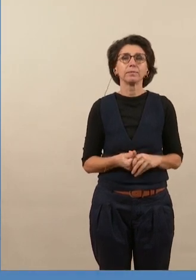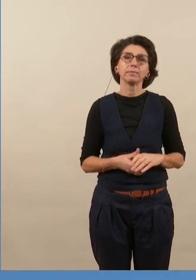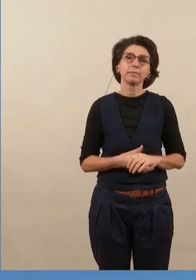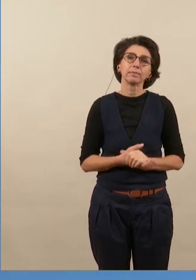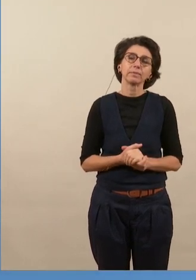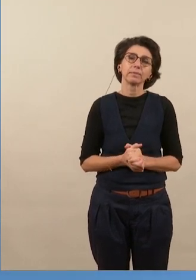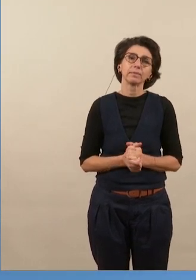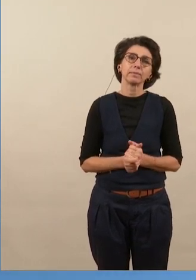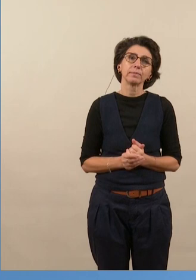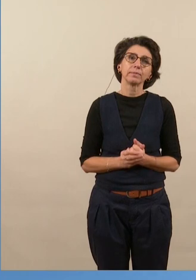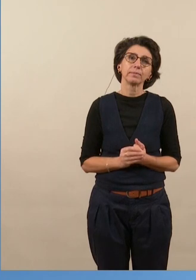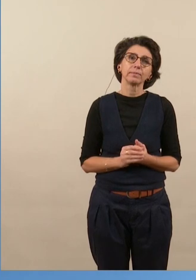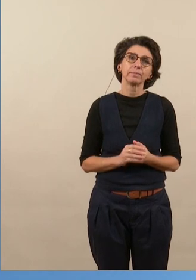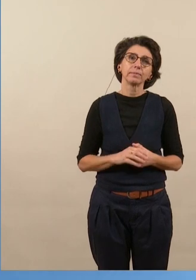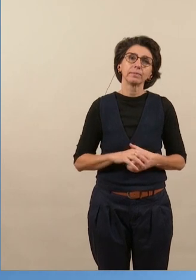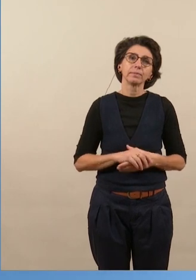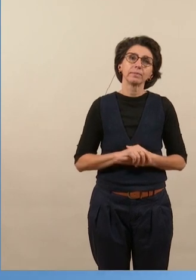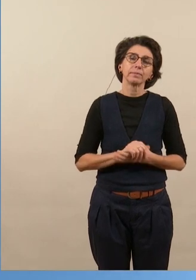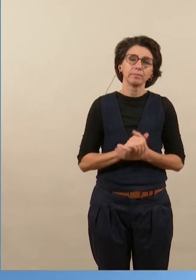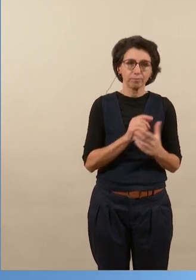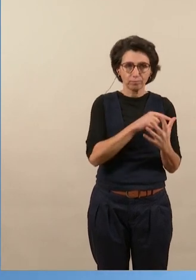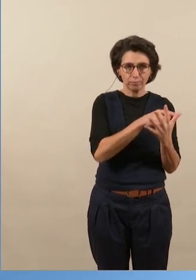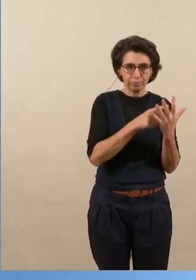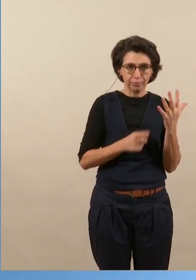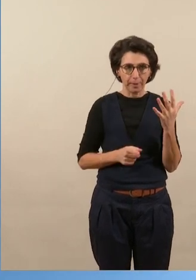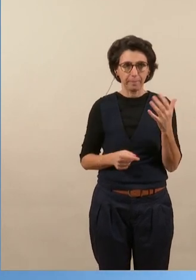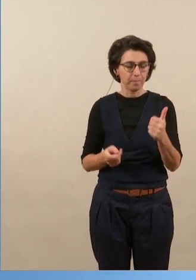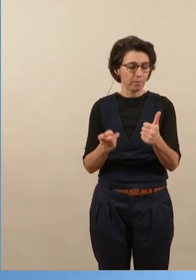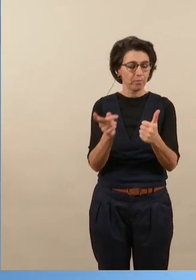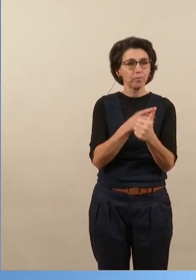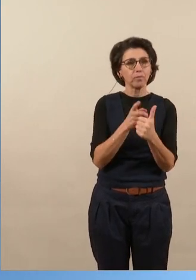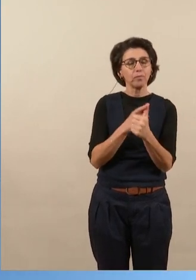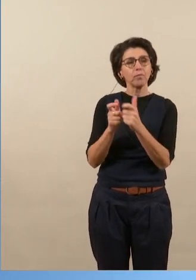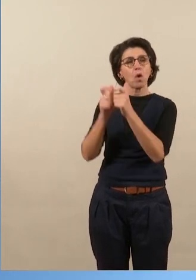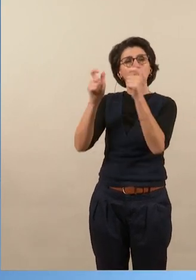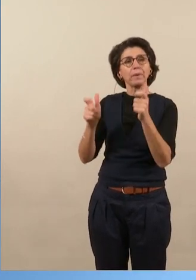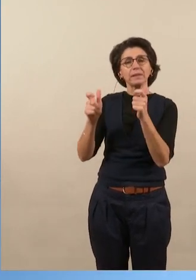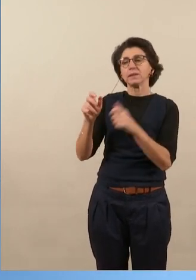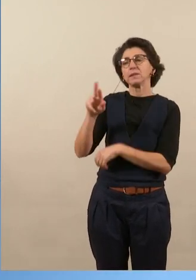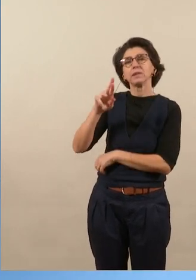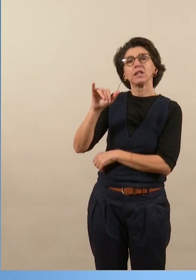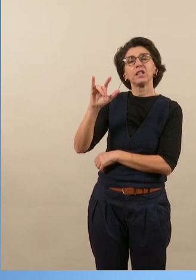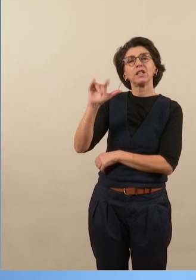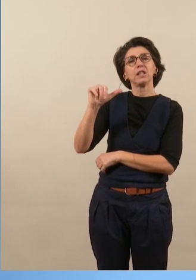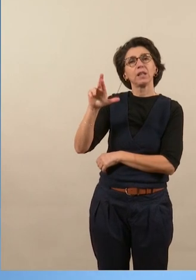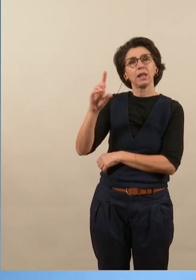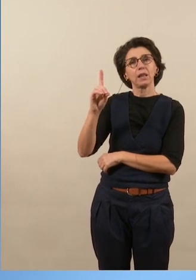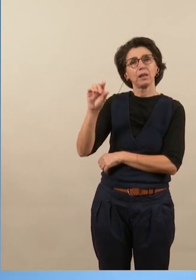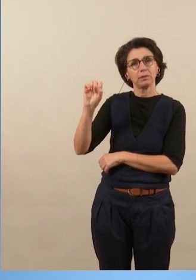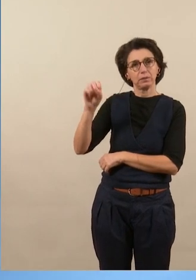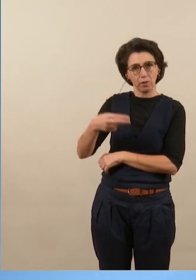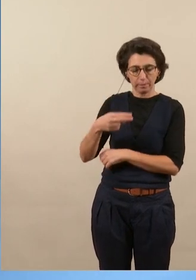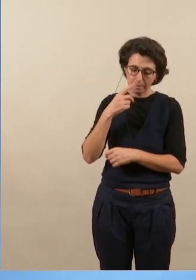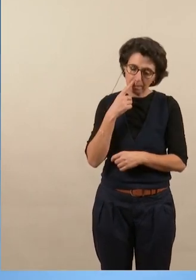retrouve donc plusieurs points d'abord sur Richardson évoqué par plusieurs intervenants donc euh